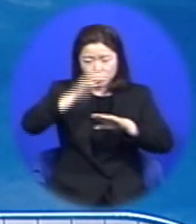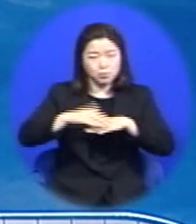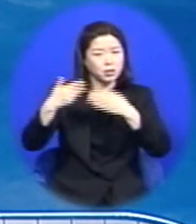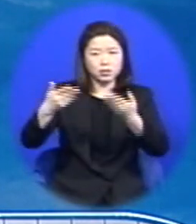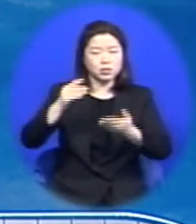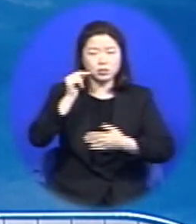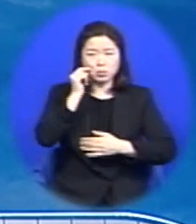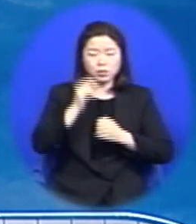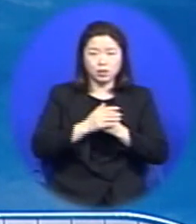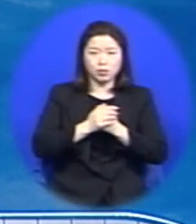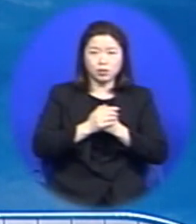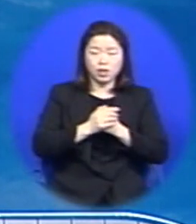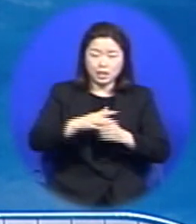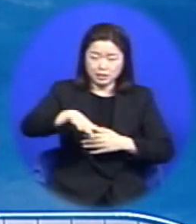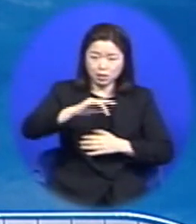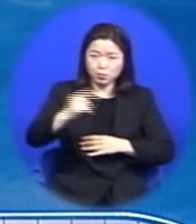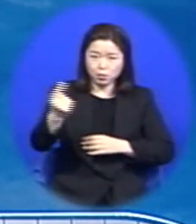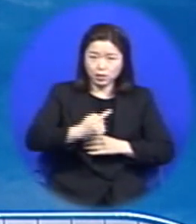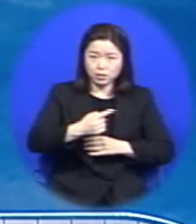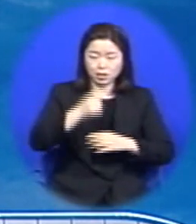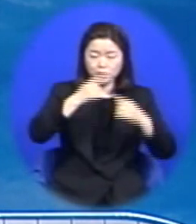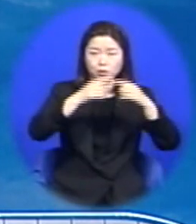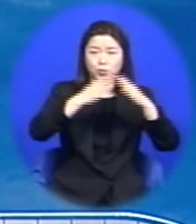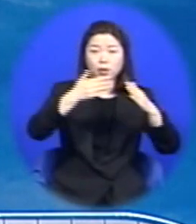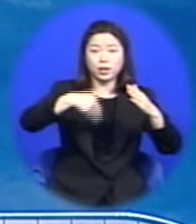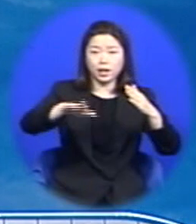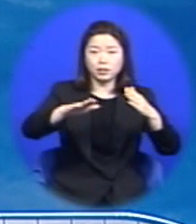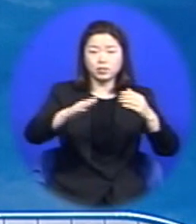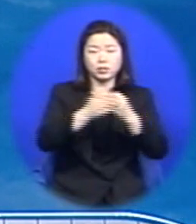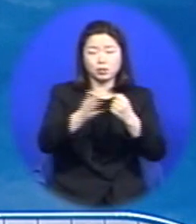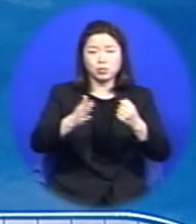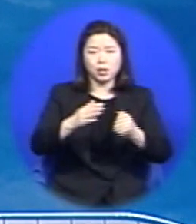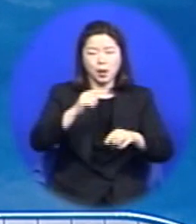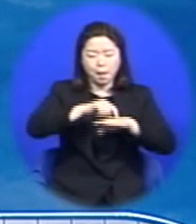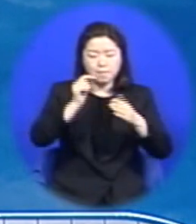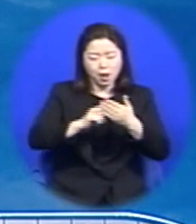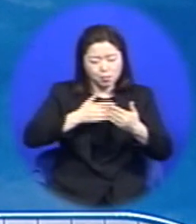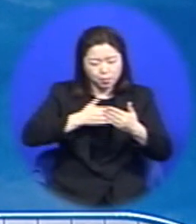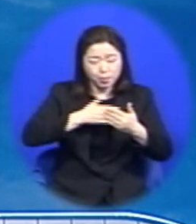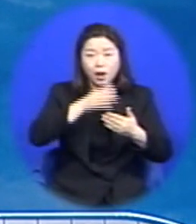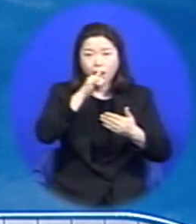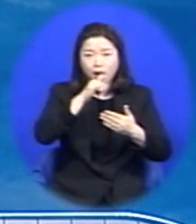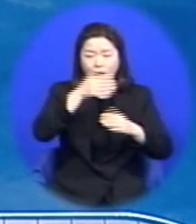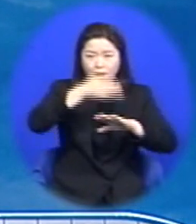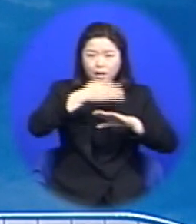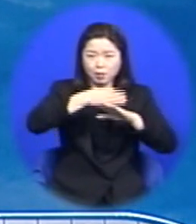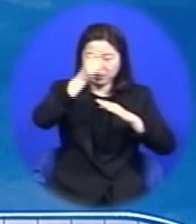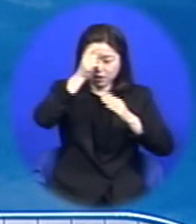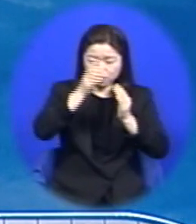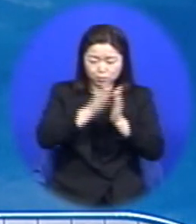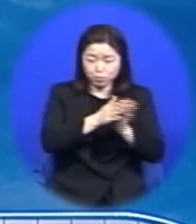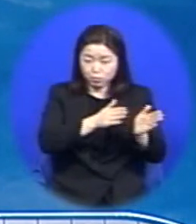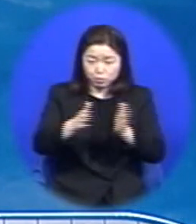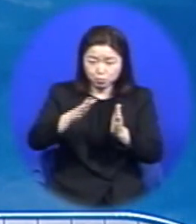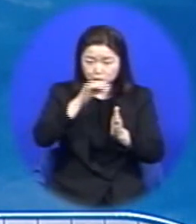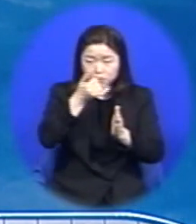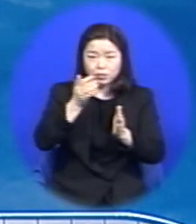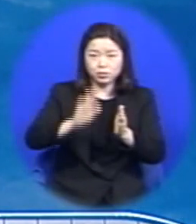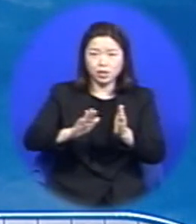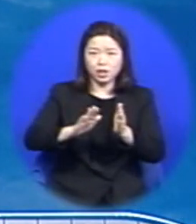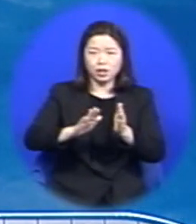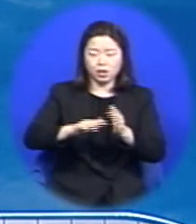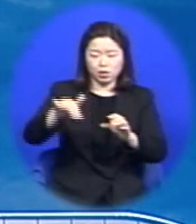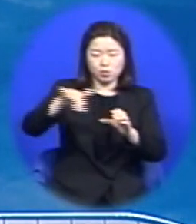주일, 교회 가는 것 때문에 얼마나 마음이 설레던지 감사 기도로 준비하며 기다렸었는데 종교